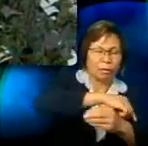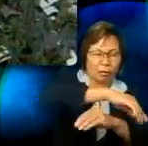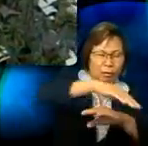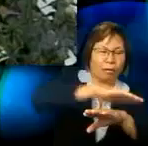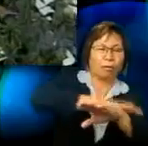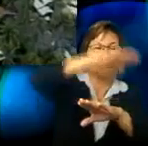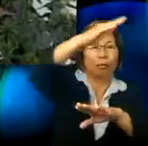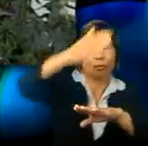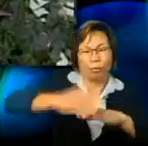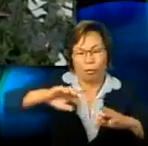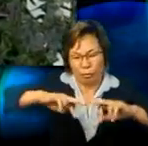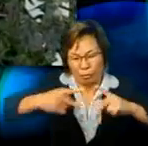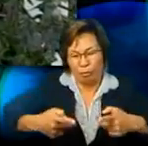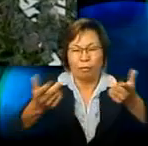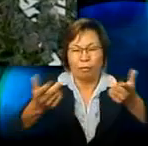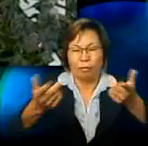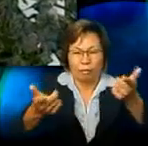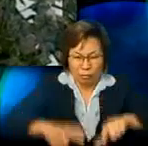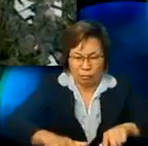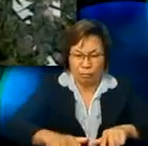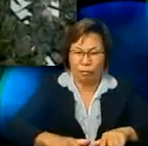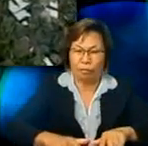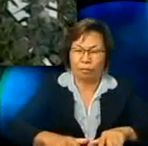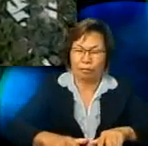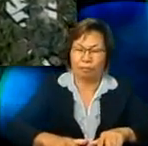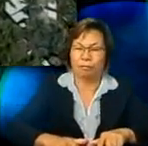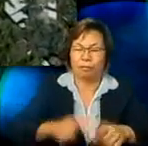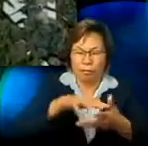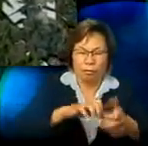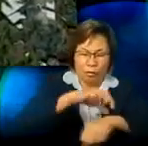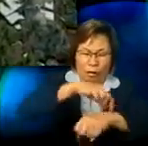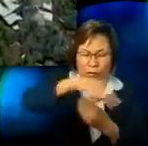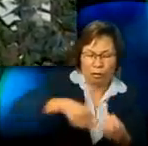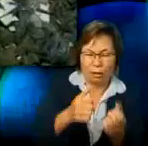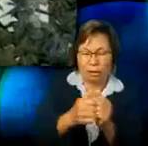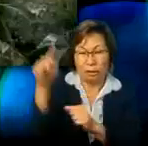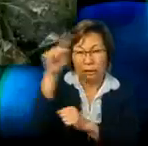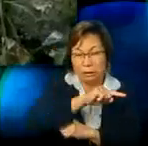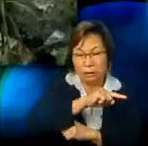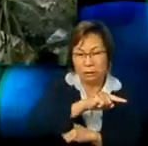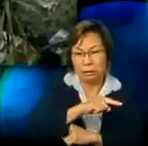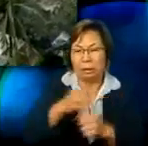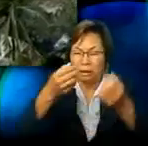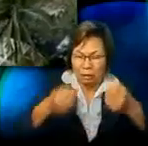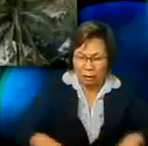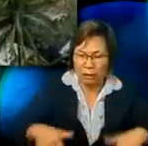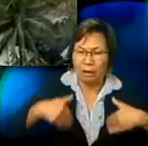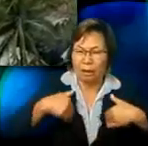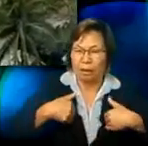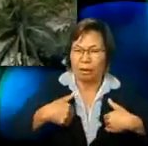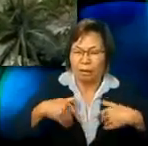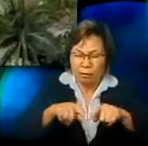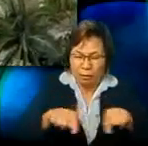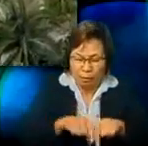bukit menyebabkan kejadian ini terjadi. Ia juga memusnahkan alam sekitar dengan teruk. Fauna kehilangan habitat